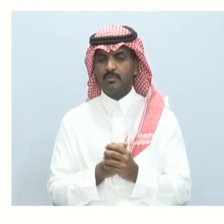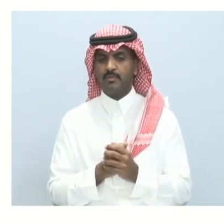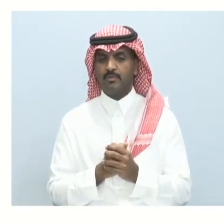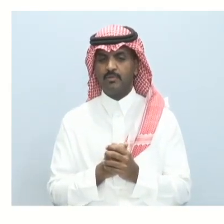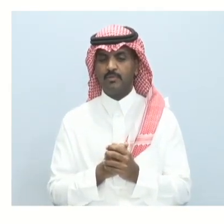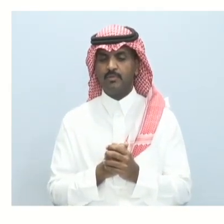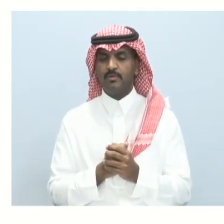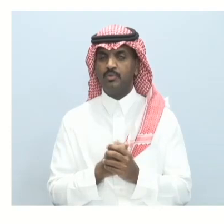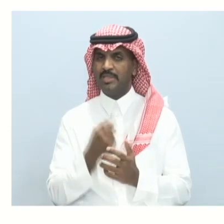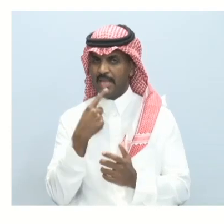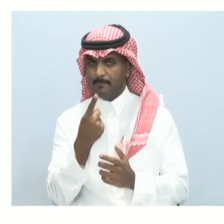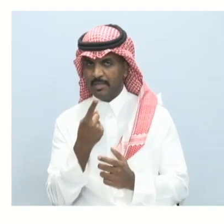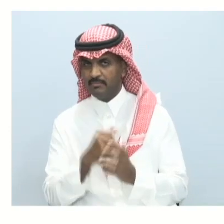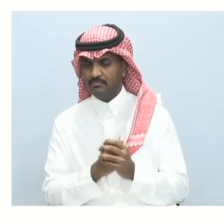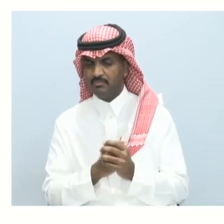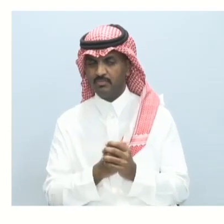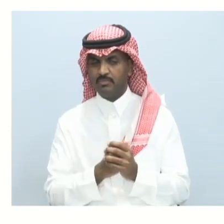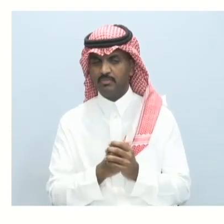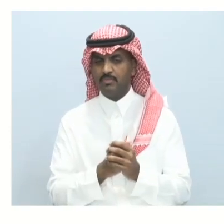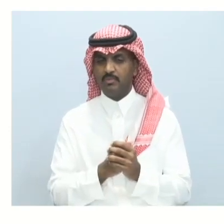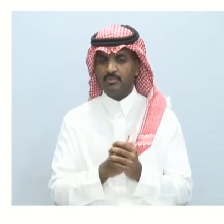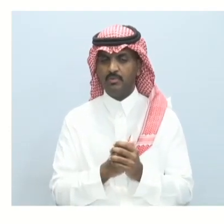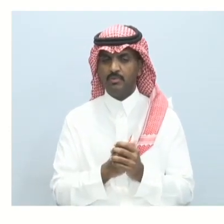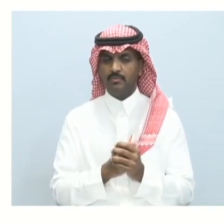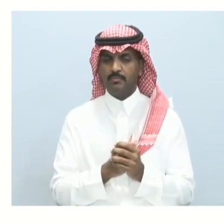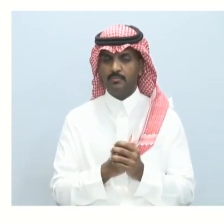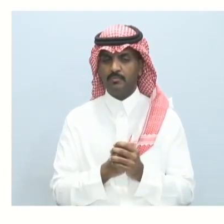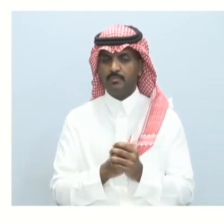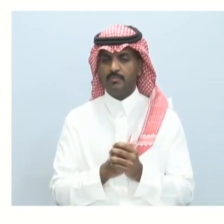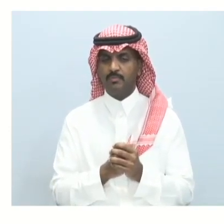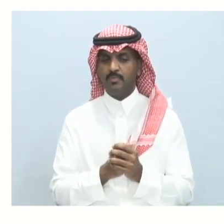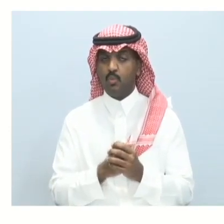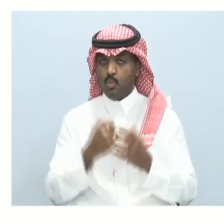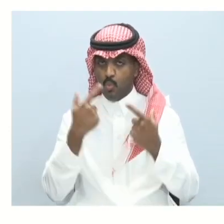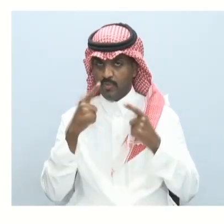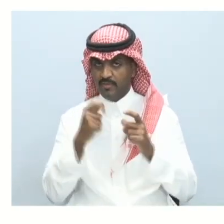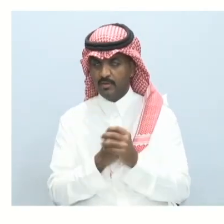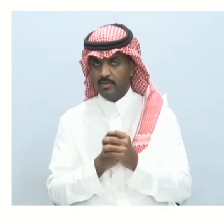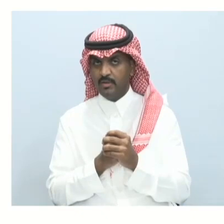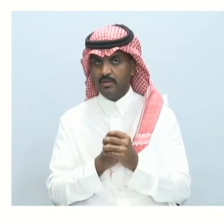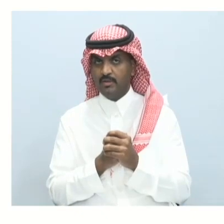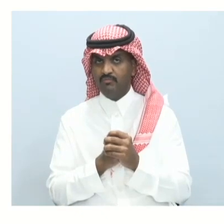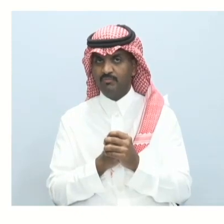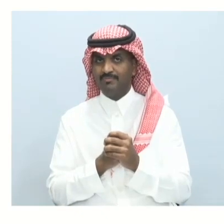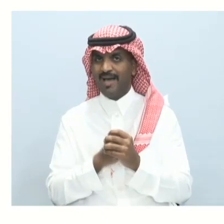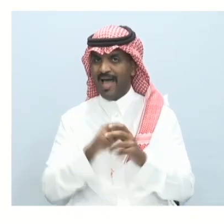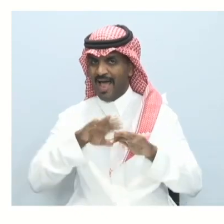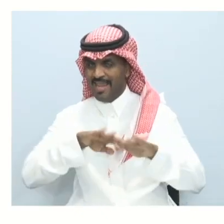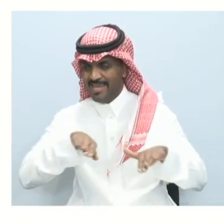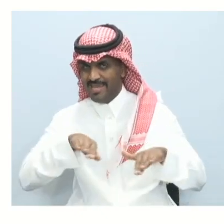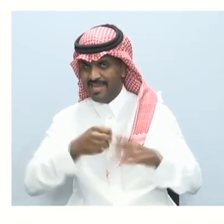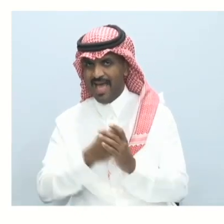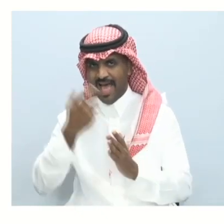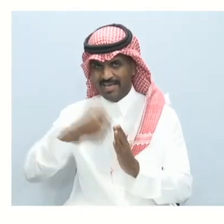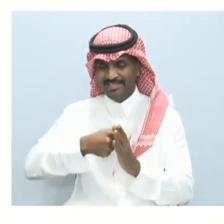يعني يعبر به بالخلع او يعبر بالتعريف ادق واوضح حل عقد الزوجيه